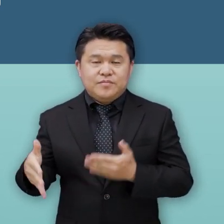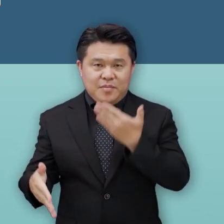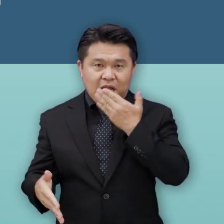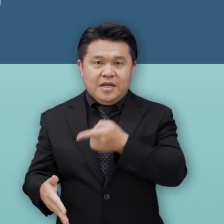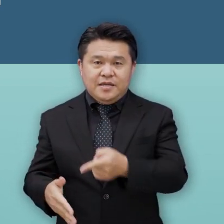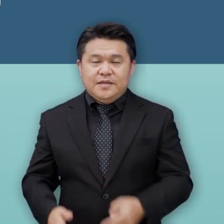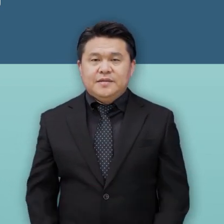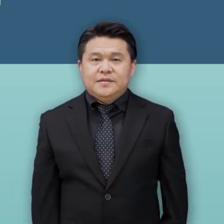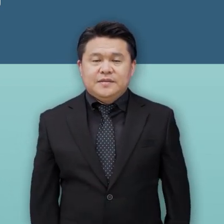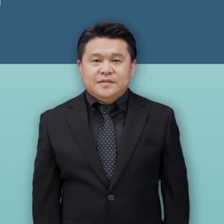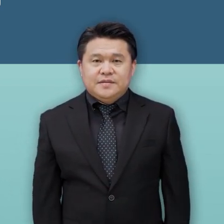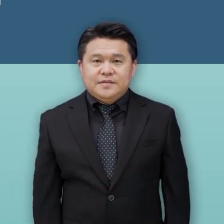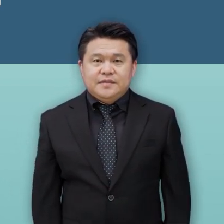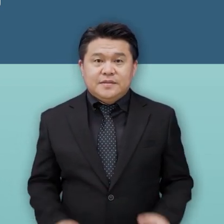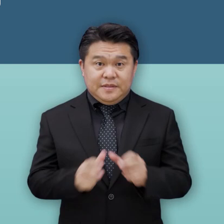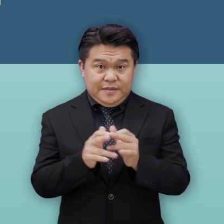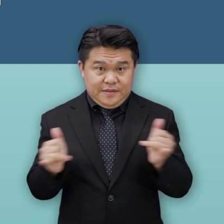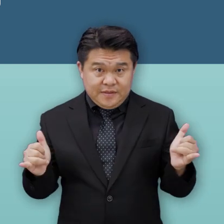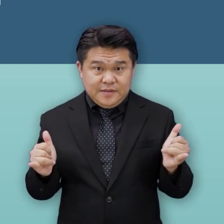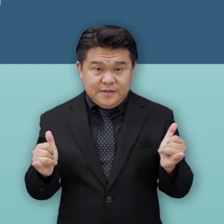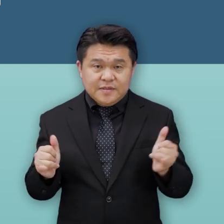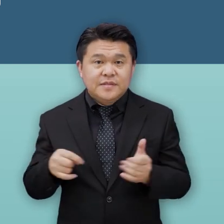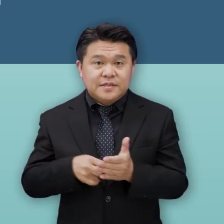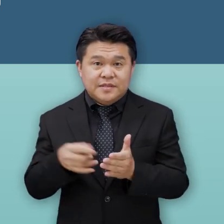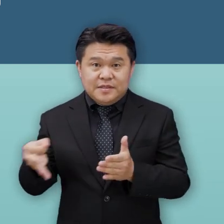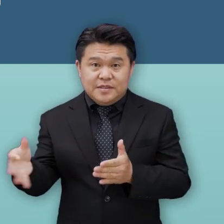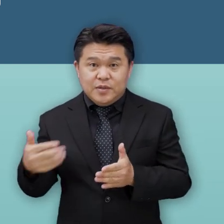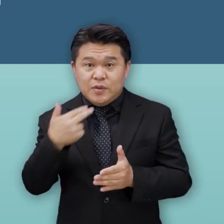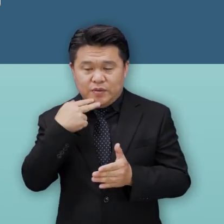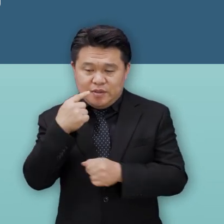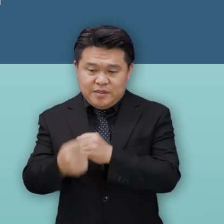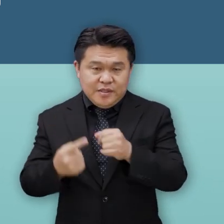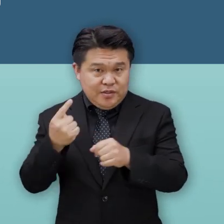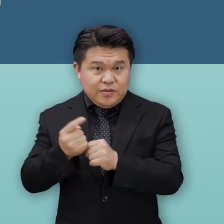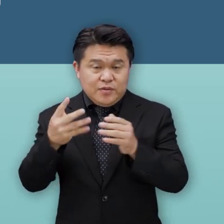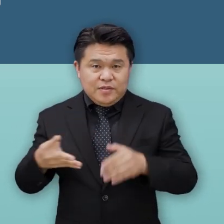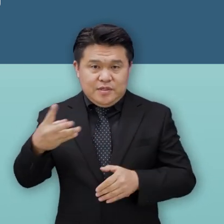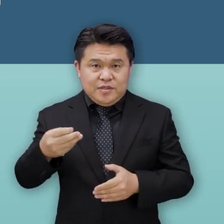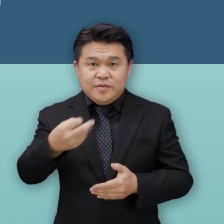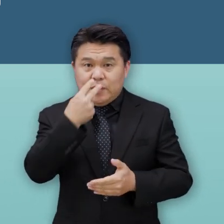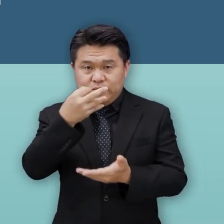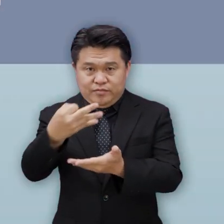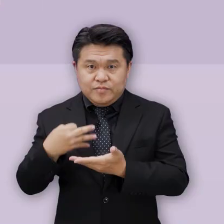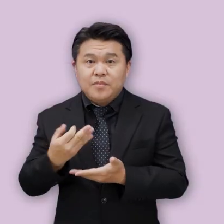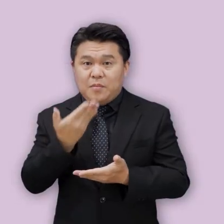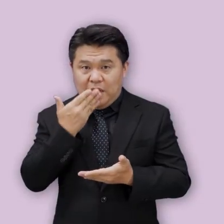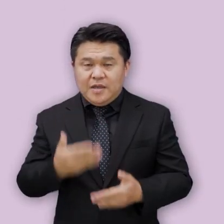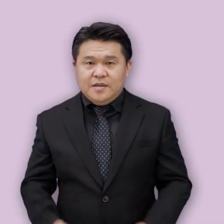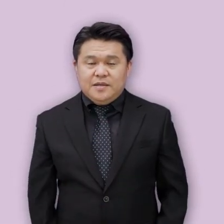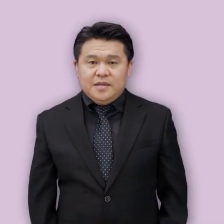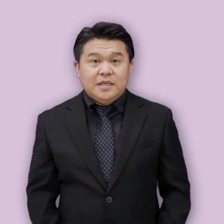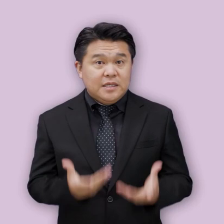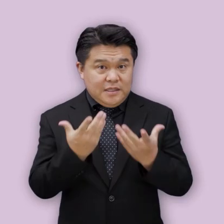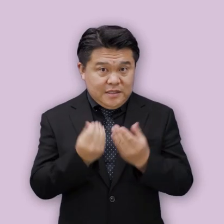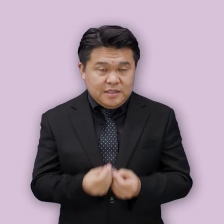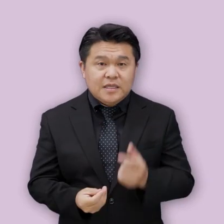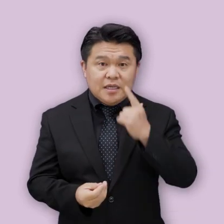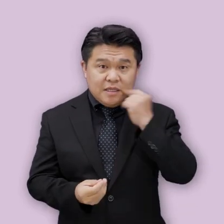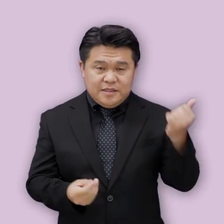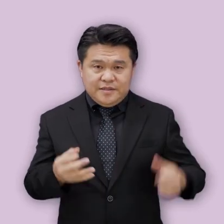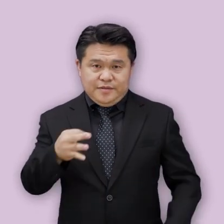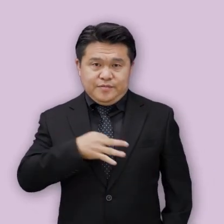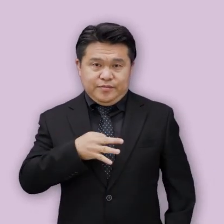있습니다. 즉 장애인은 증여세 없이 매년 4천만 원의 보험금을 수령할 수 있습니다. 예를 들어